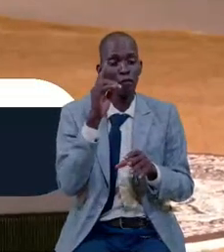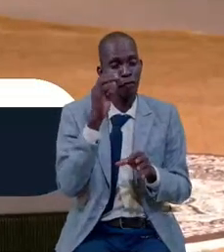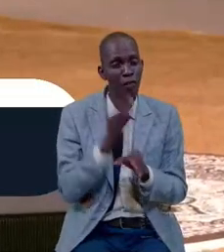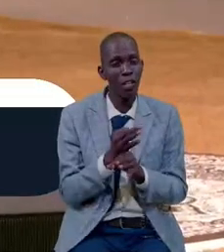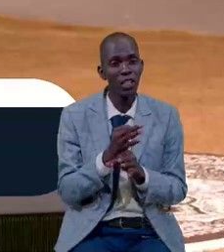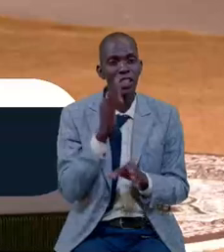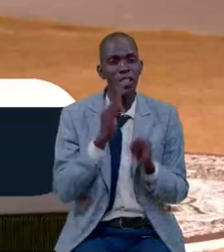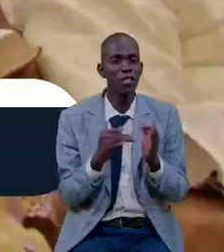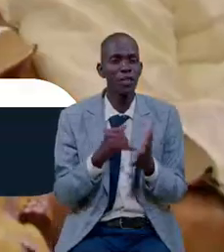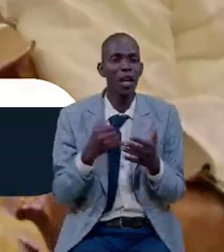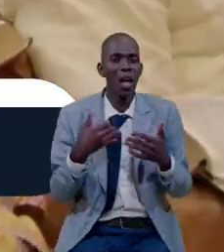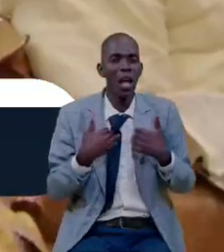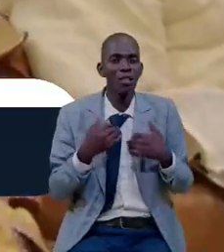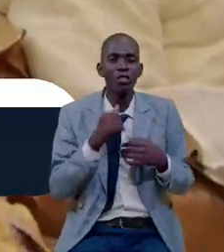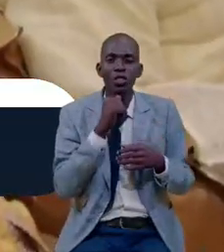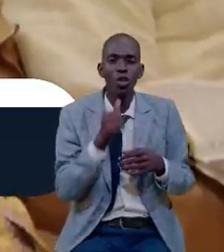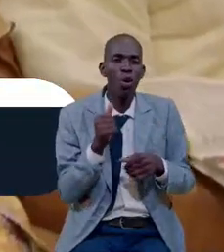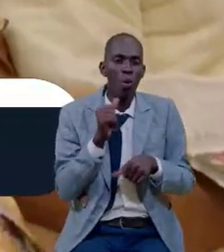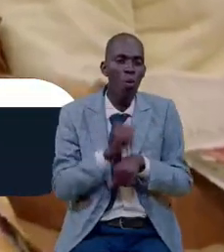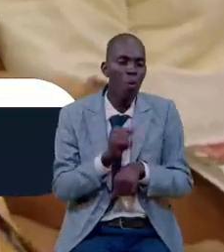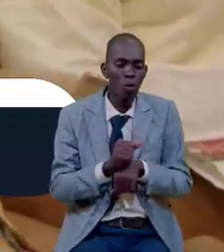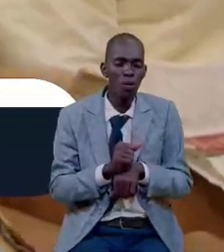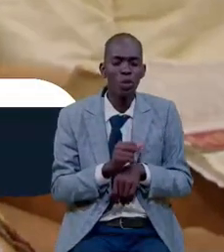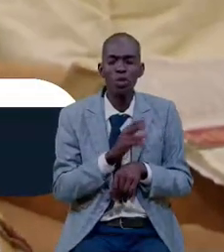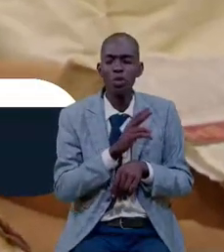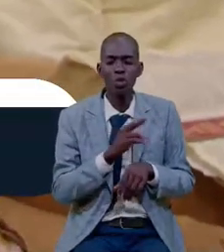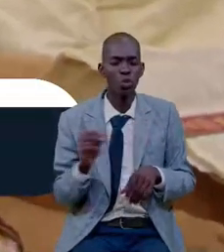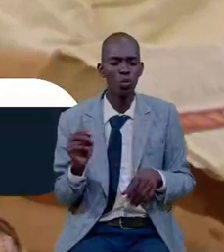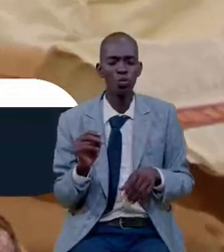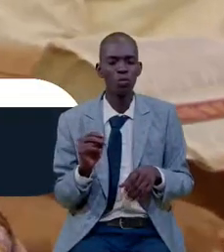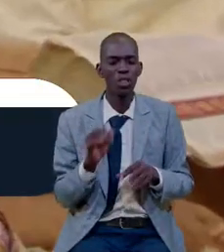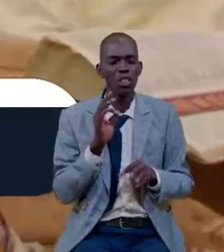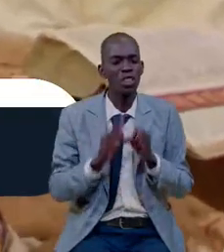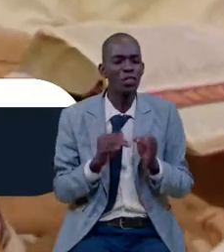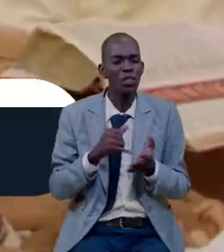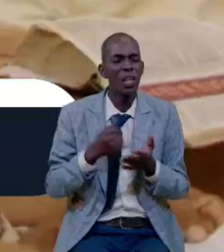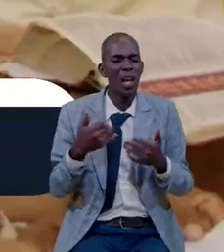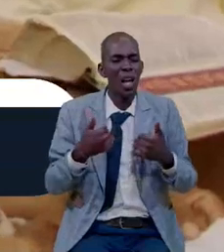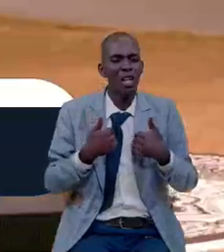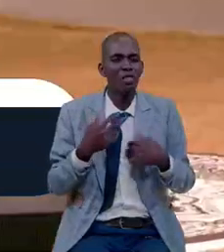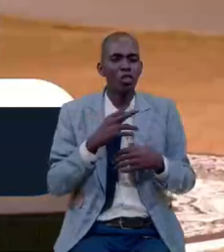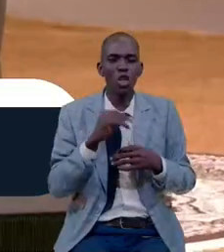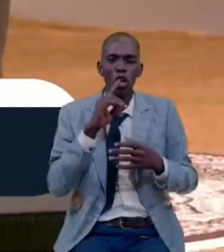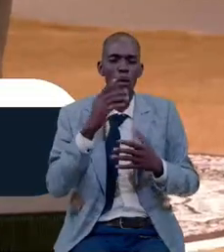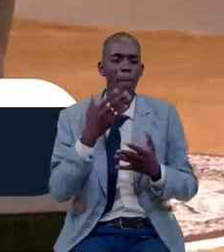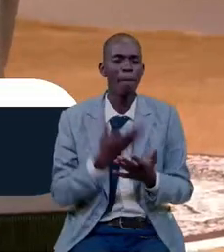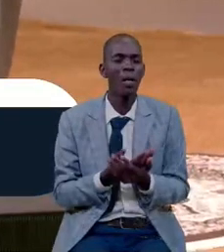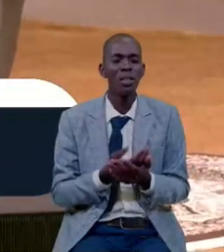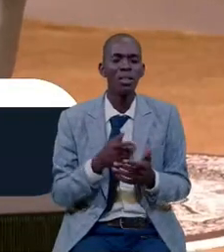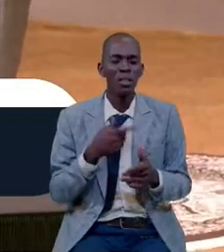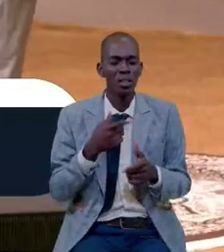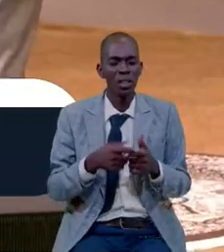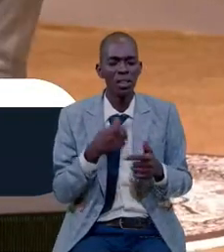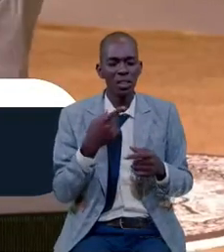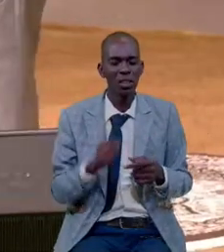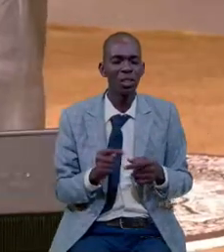Il en est ainsi de la foi. Si elle n'a pas les œuvres, si elle n'a pas d'expression, si elle n'a pas de fruits,